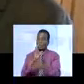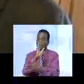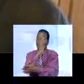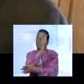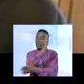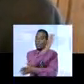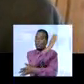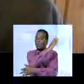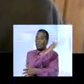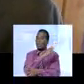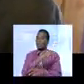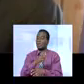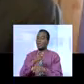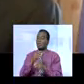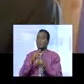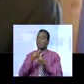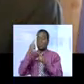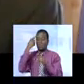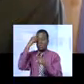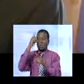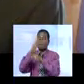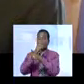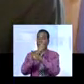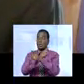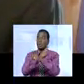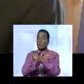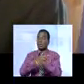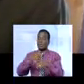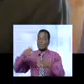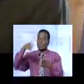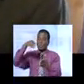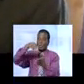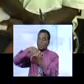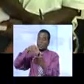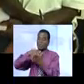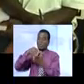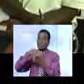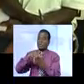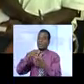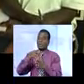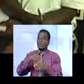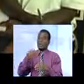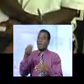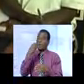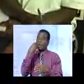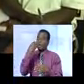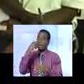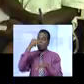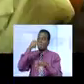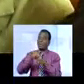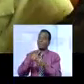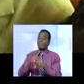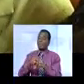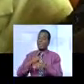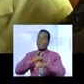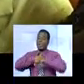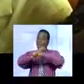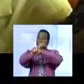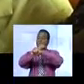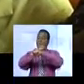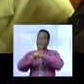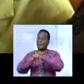la biodiversité pour le développement de la médecine et de l'alimentation, la protection